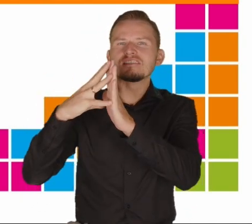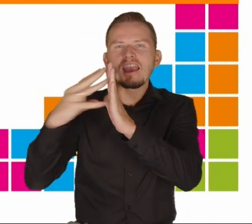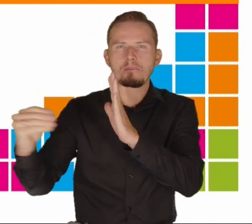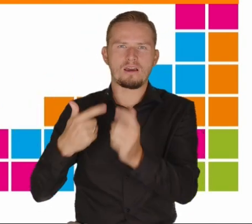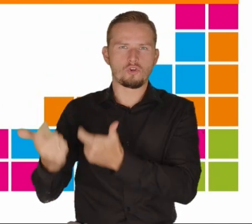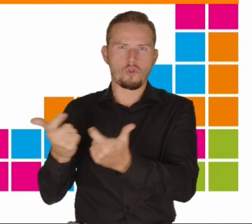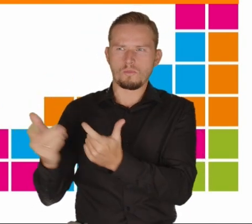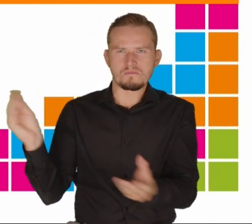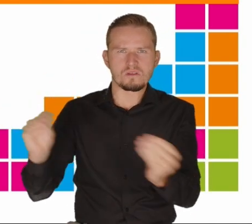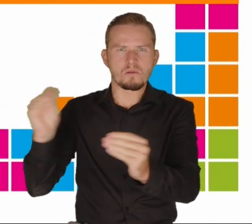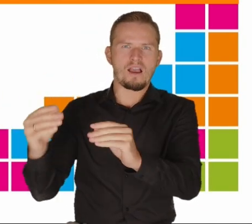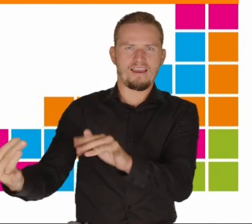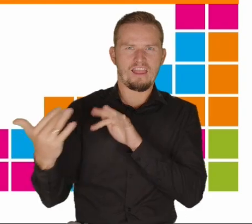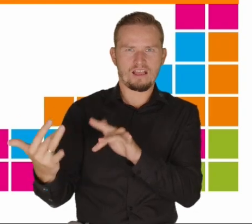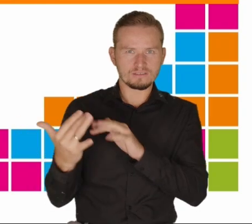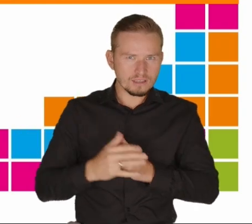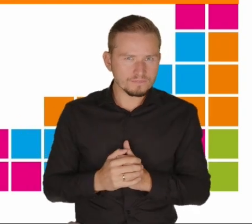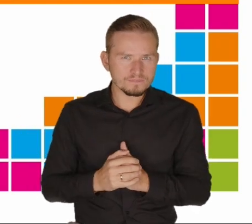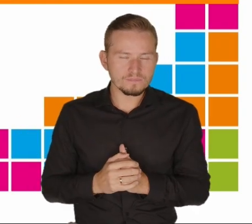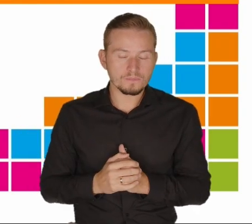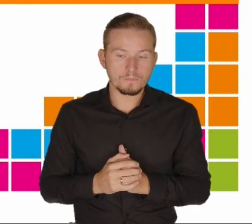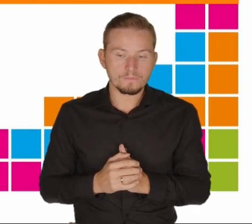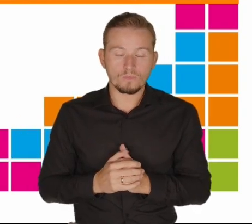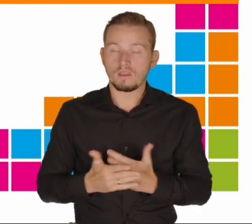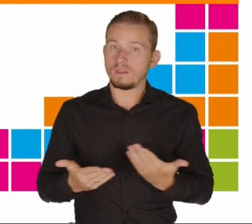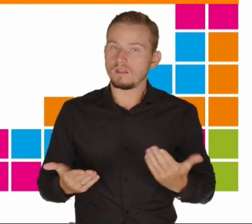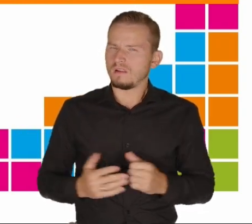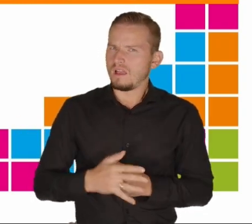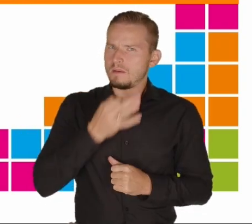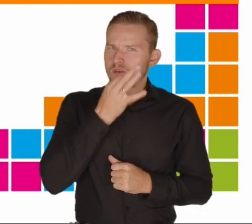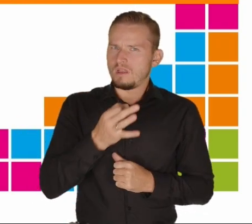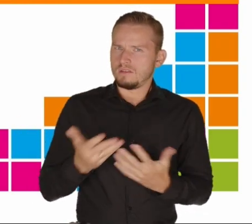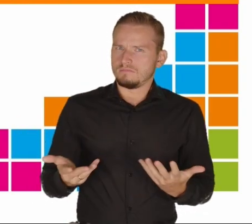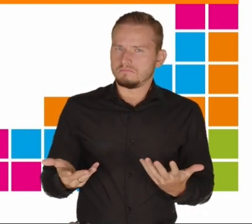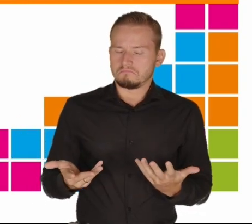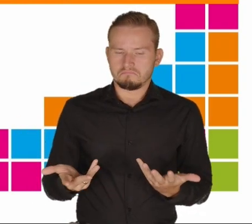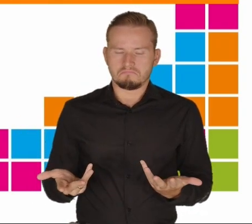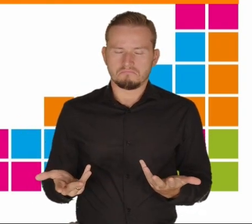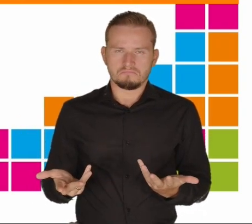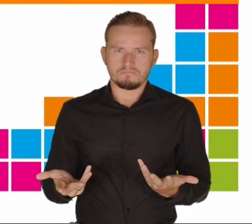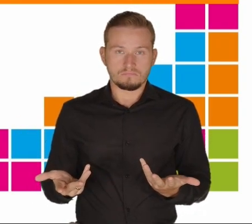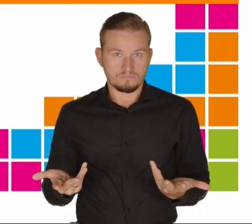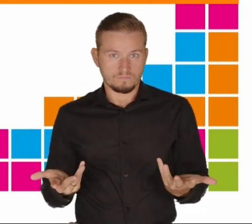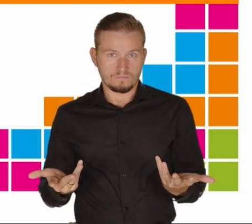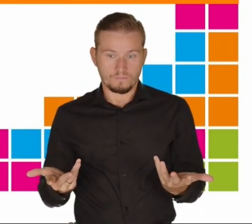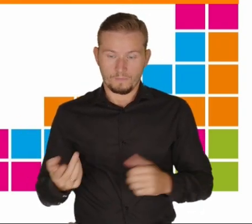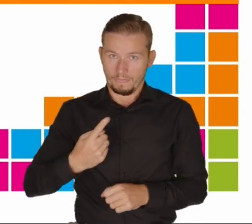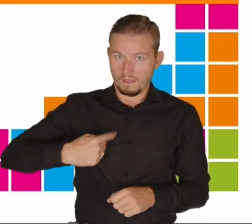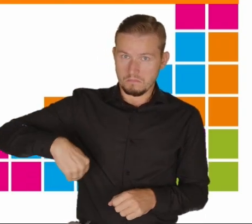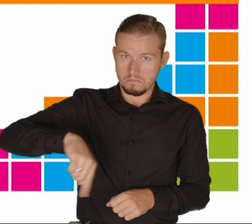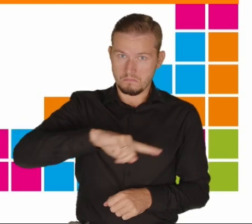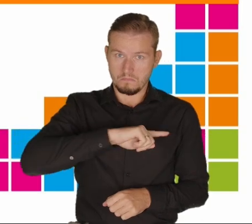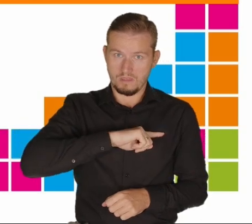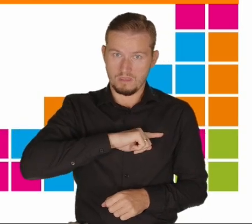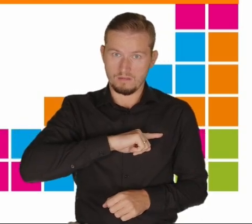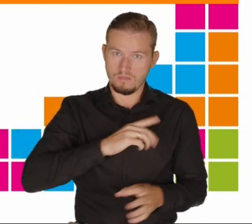schemat relacyjny. Oczywiście pytanie jest takie, czy mamy do czynienia